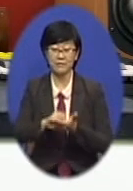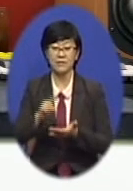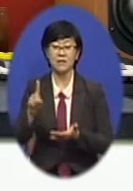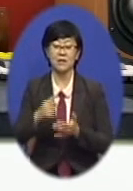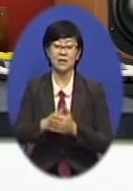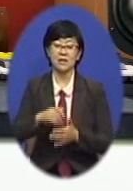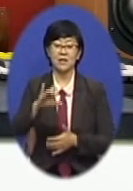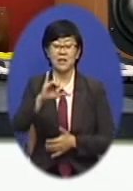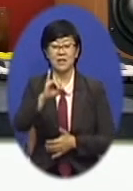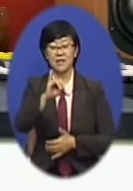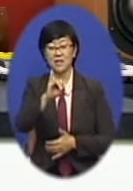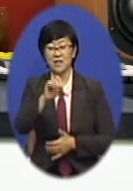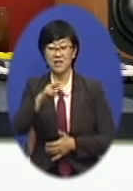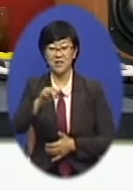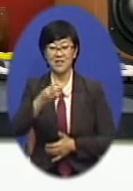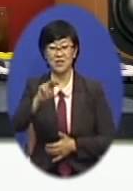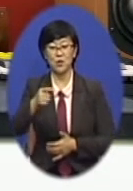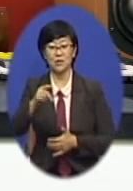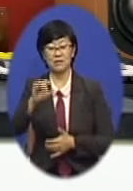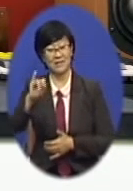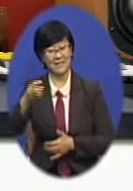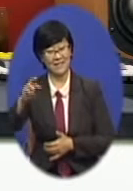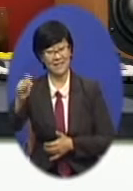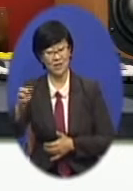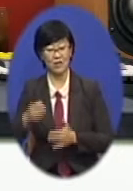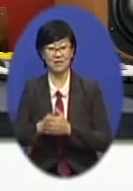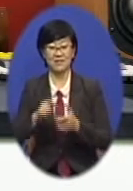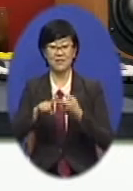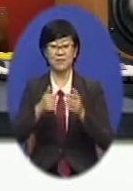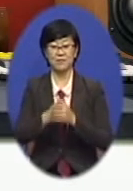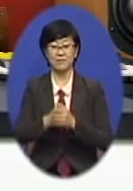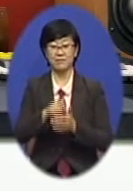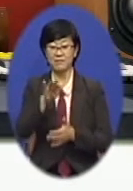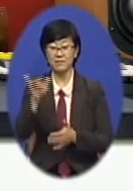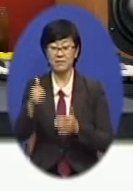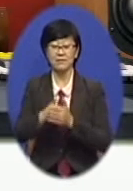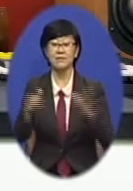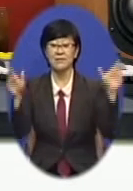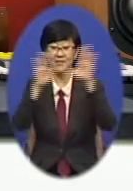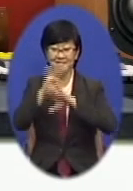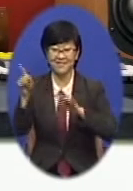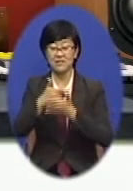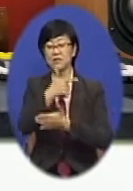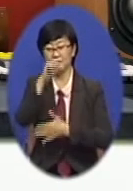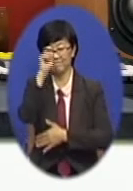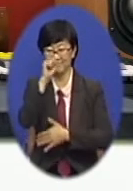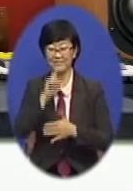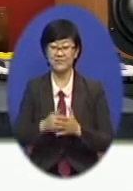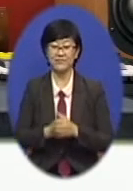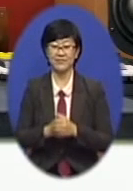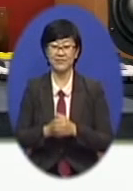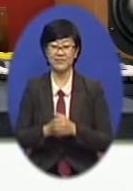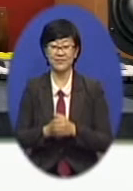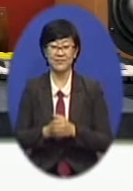일소일소 일로일로요. 일소일소 네. 일로일로. 네, 네. 지금 문경은 날씨가 어떻습니까? 네, 너무 좋습니다. 아,